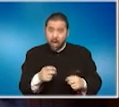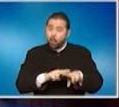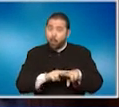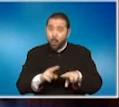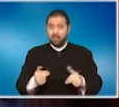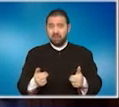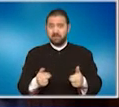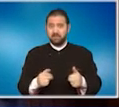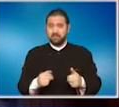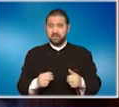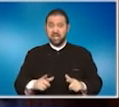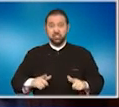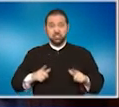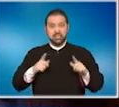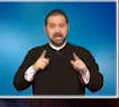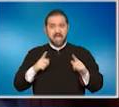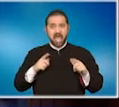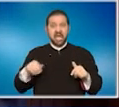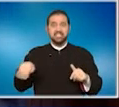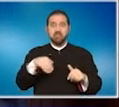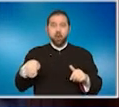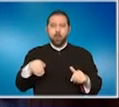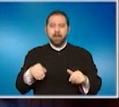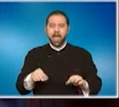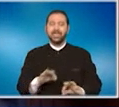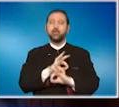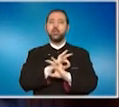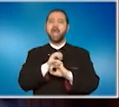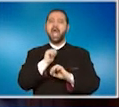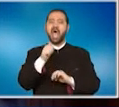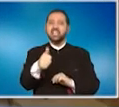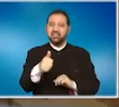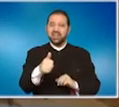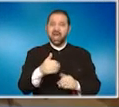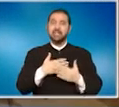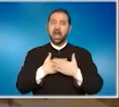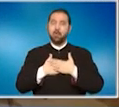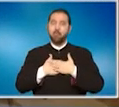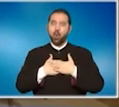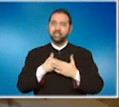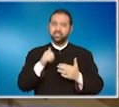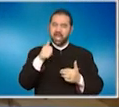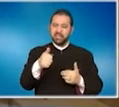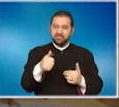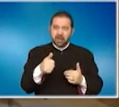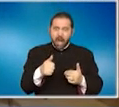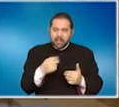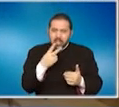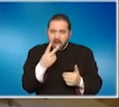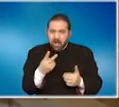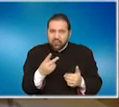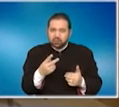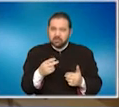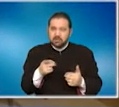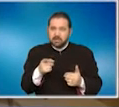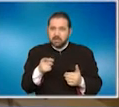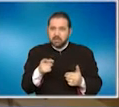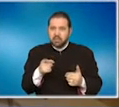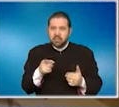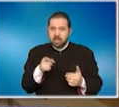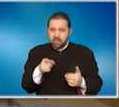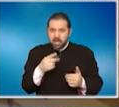și să trăiască momentul efectiv al morții declarate că l-a dus la Ava Ghelasie. Nu știu cât crede